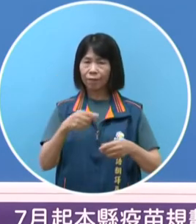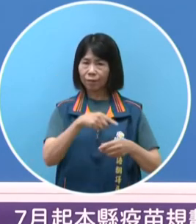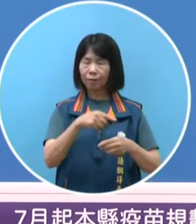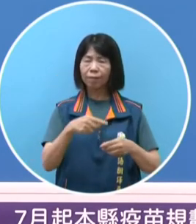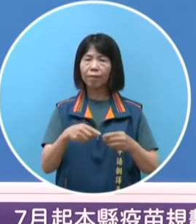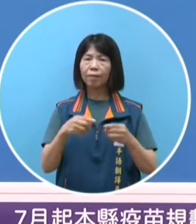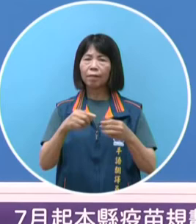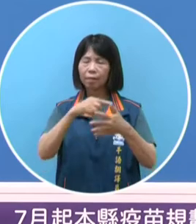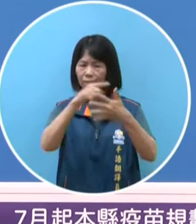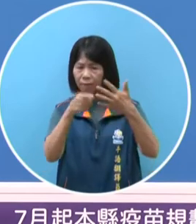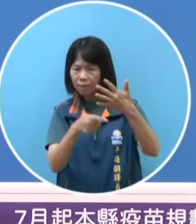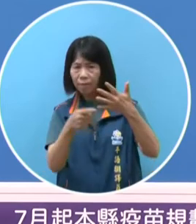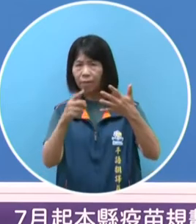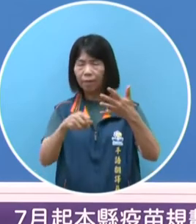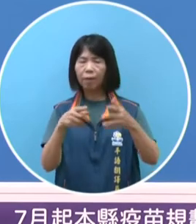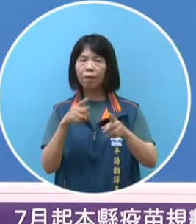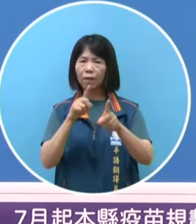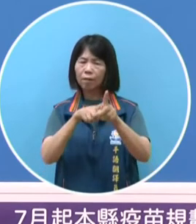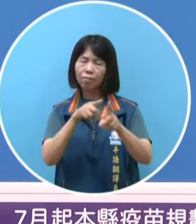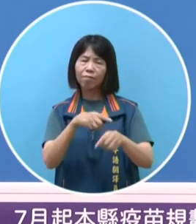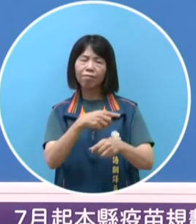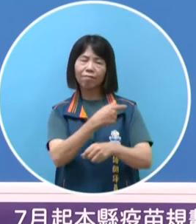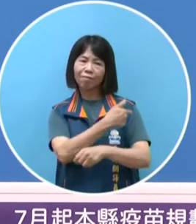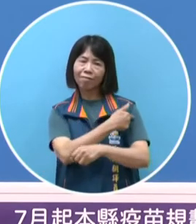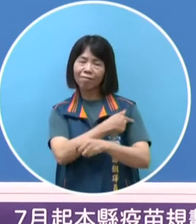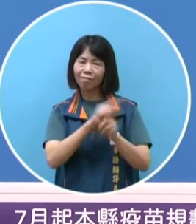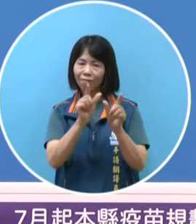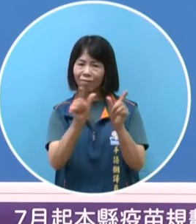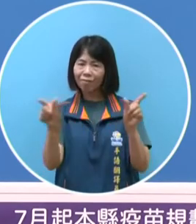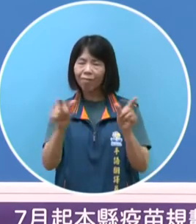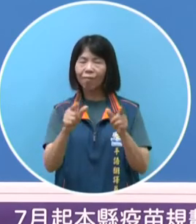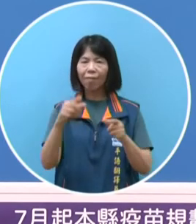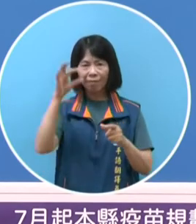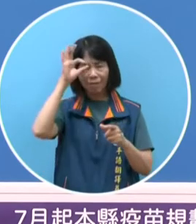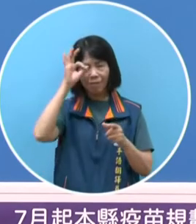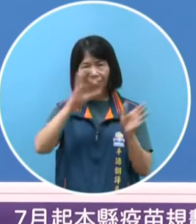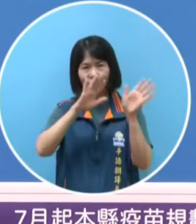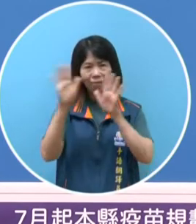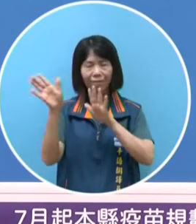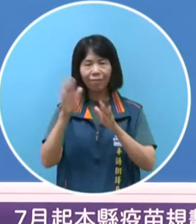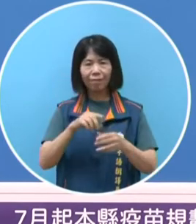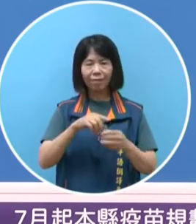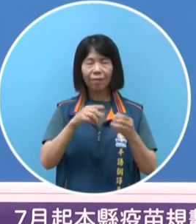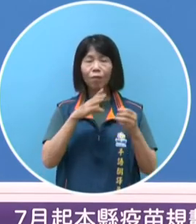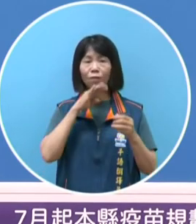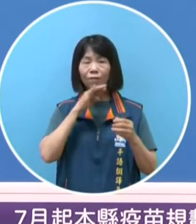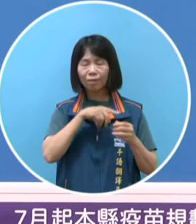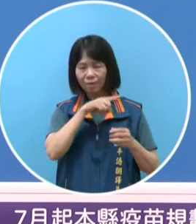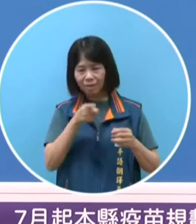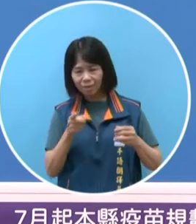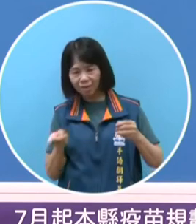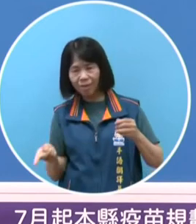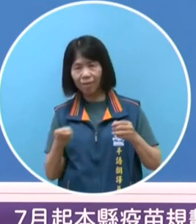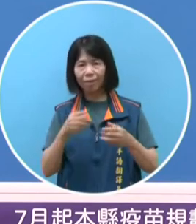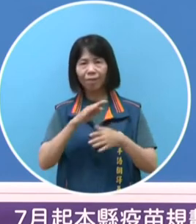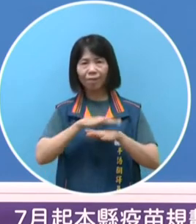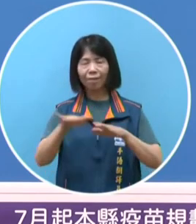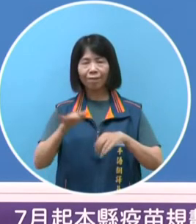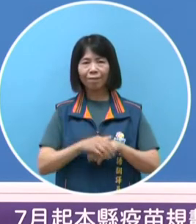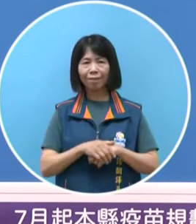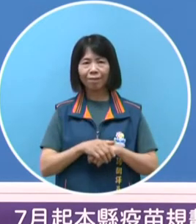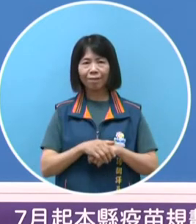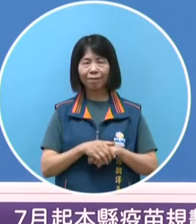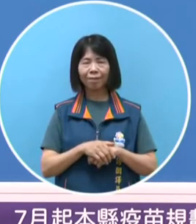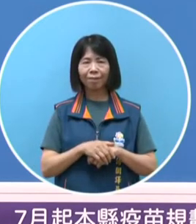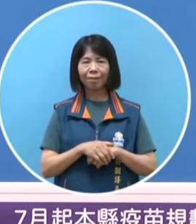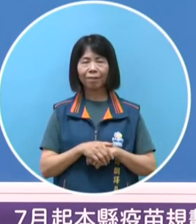们依疫苗的接种疫苗的数量和施打的状况，再逐步的往下来开放，再逐步的往